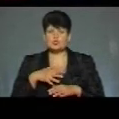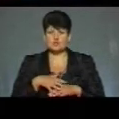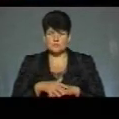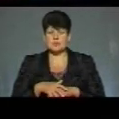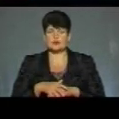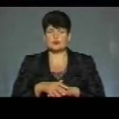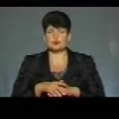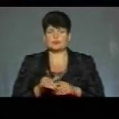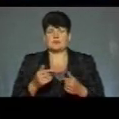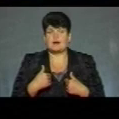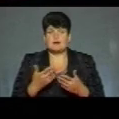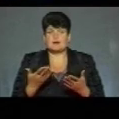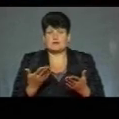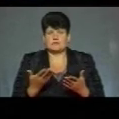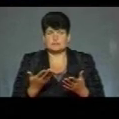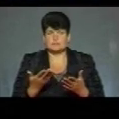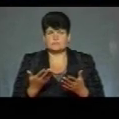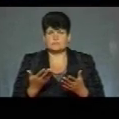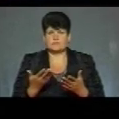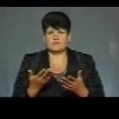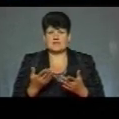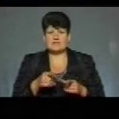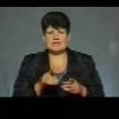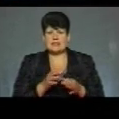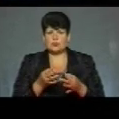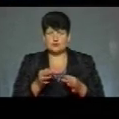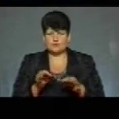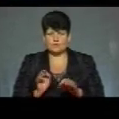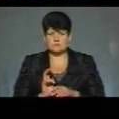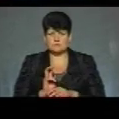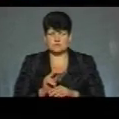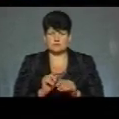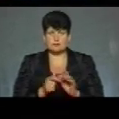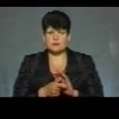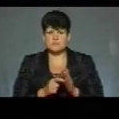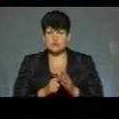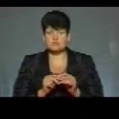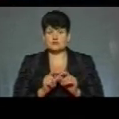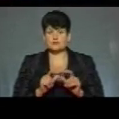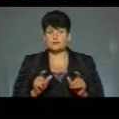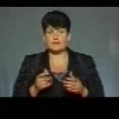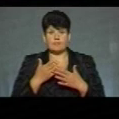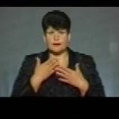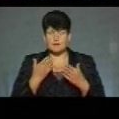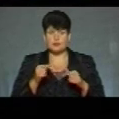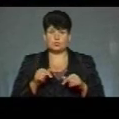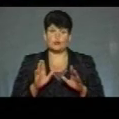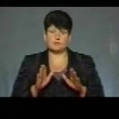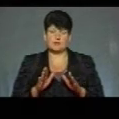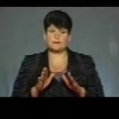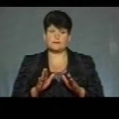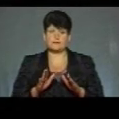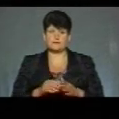механізмів того, щоб я якимось чином їх не впустив в приміщення гімназії чи в будівлі, немає. Тому ми